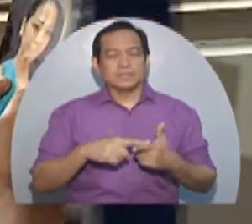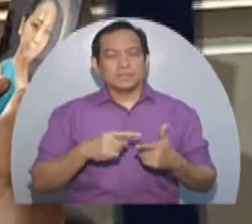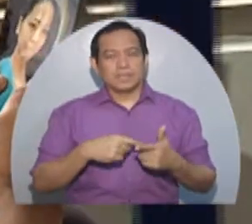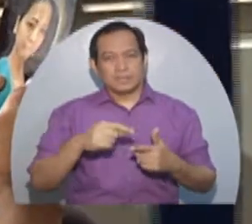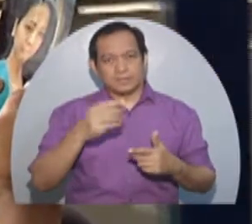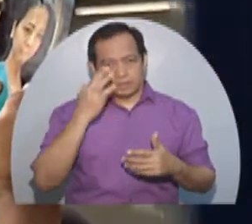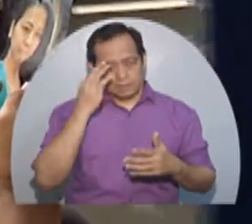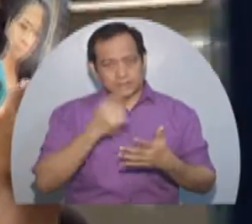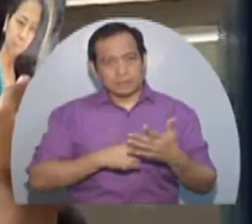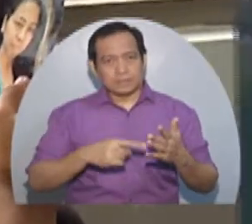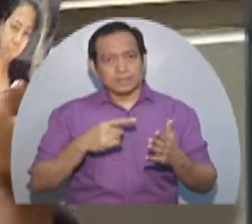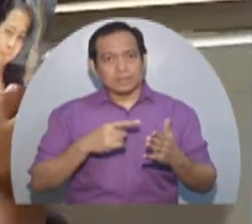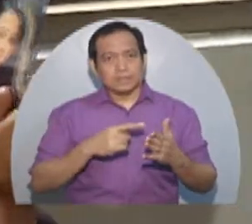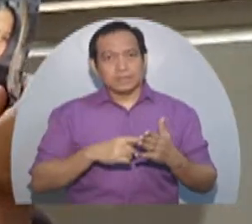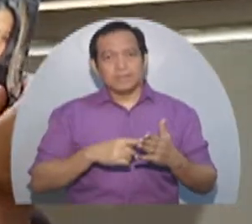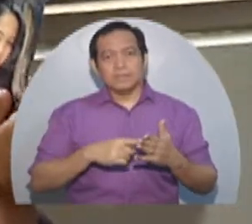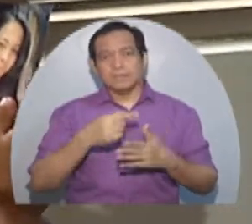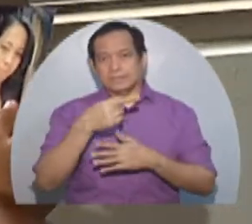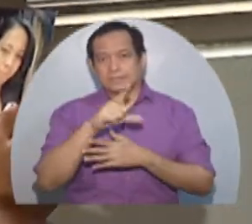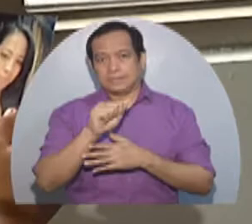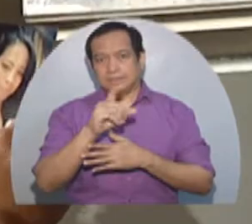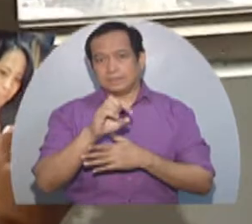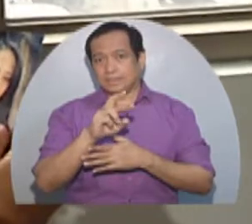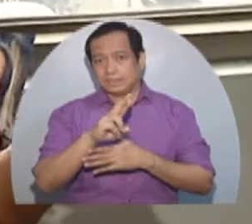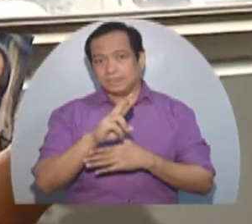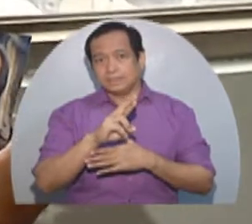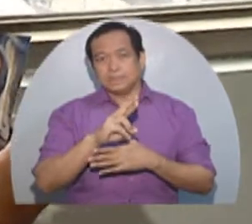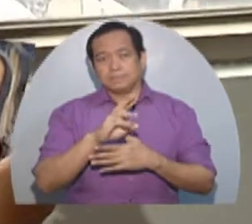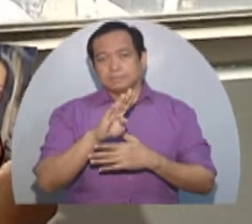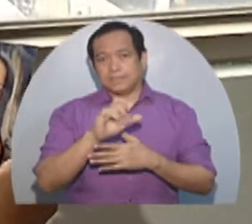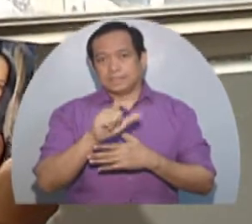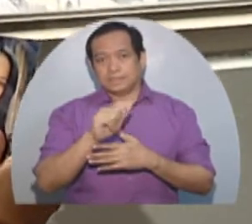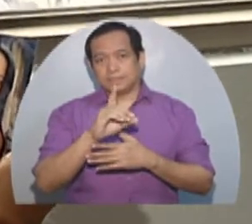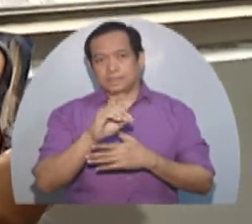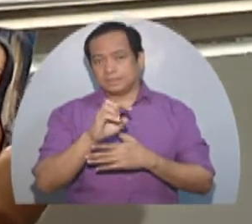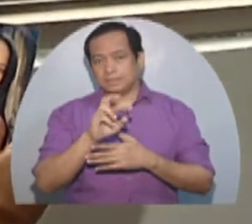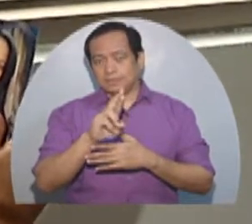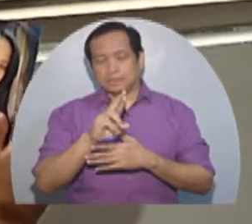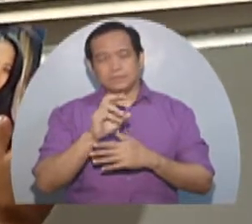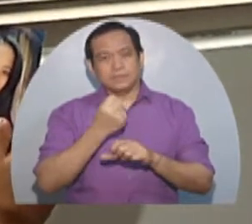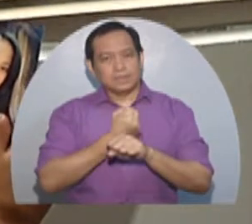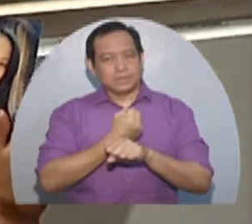pong nalaman pong ako ay may gallbladder stone, tsaka yung itong